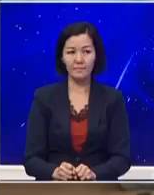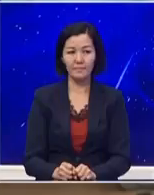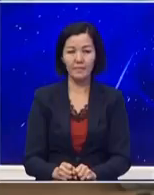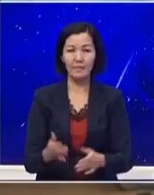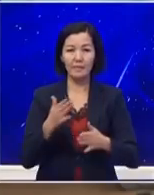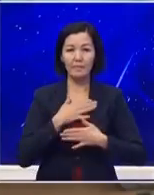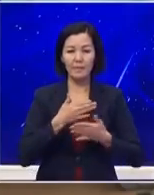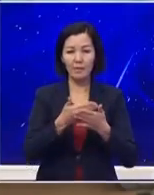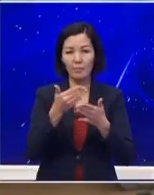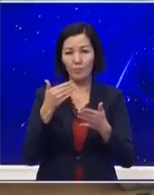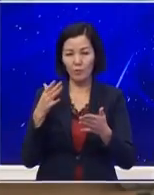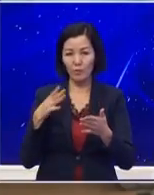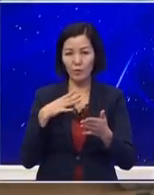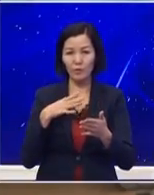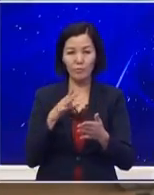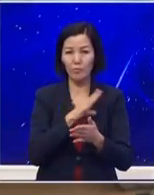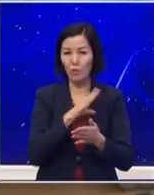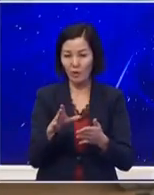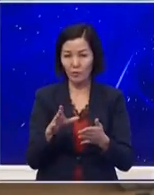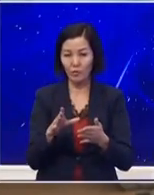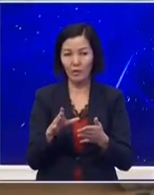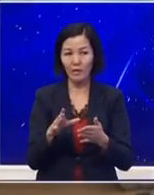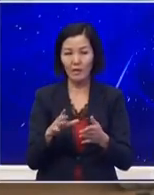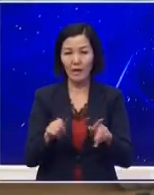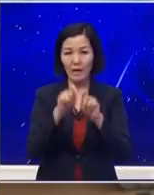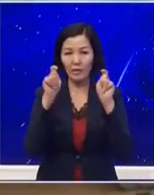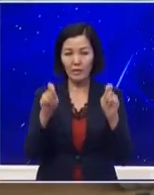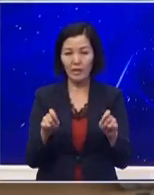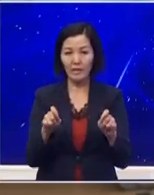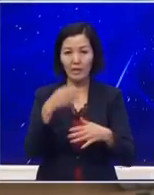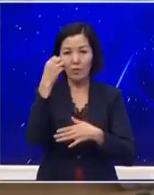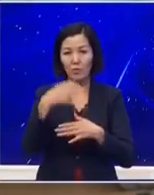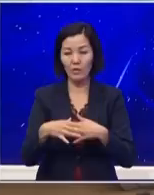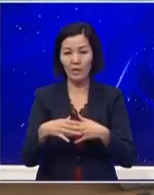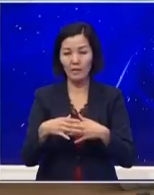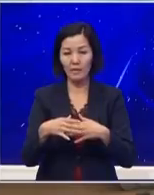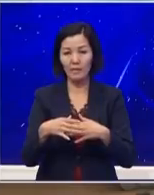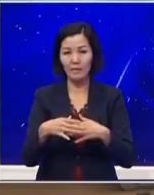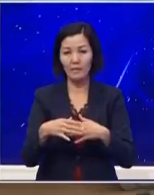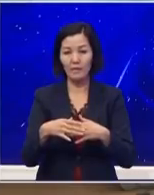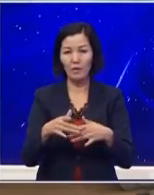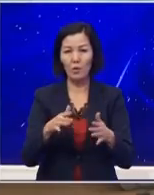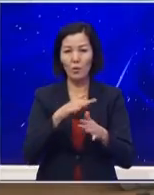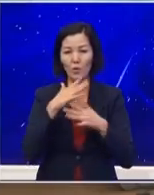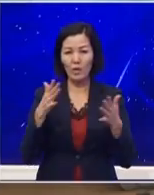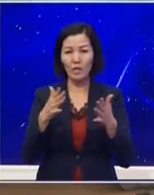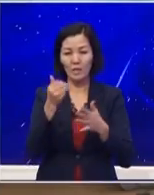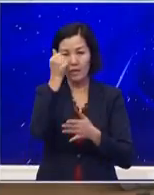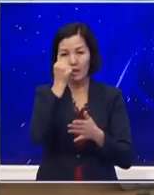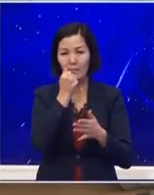Бізде бұрын мынандай нелер болған жоқ. Мына ашылған орталықтың несіне көп ризамын.